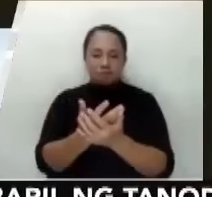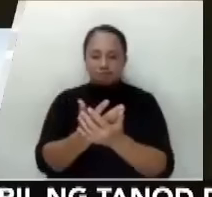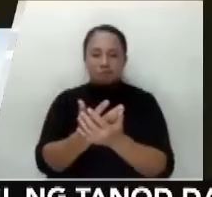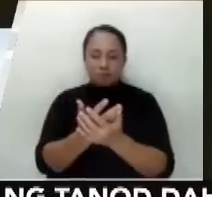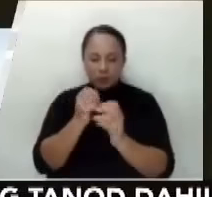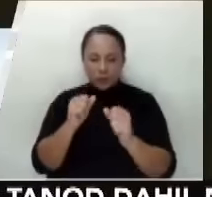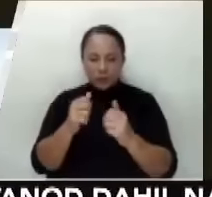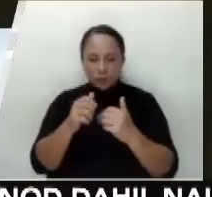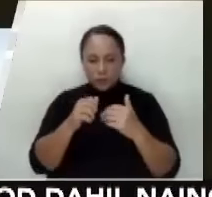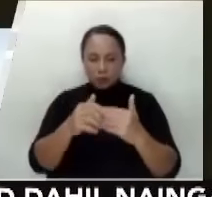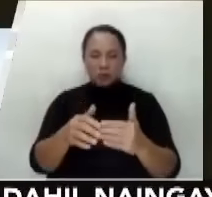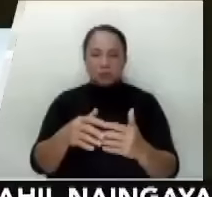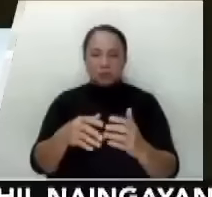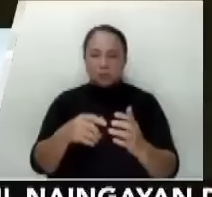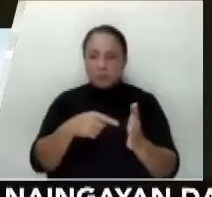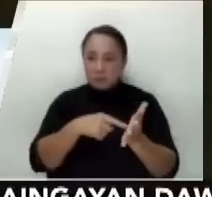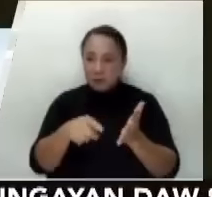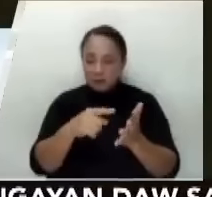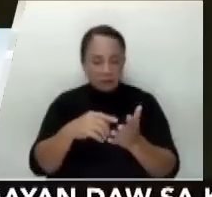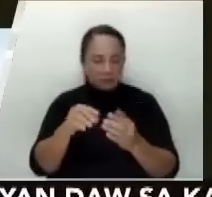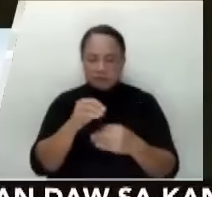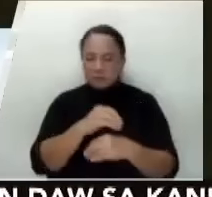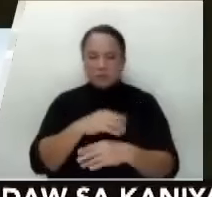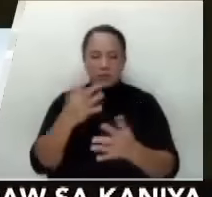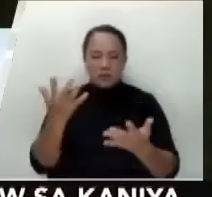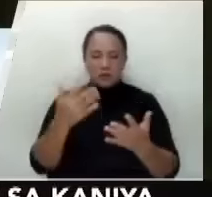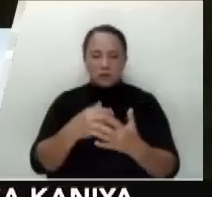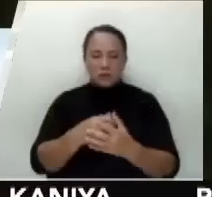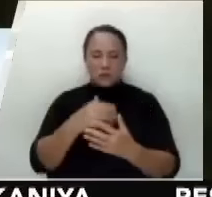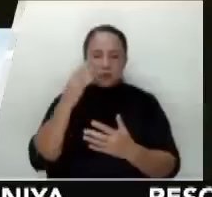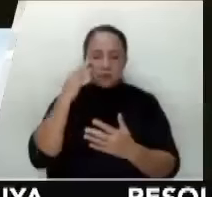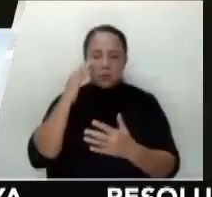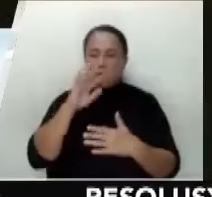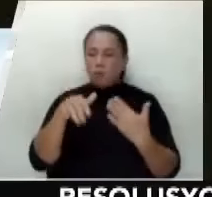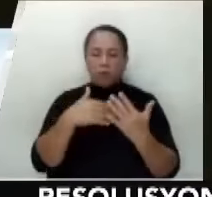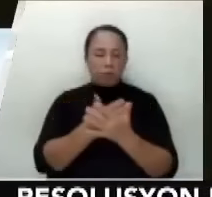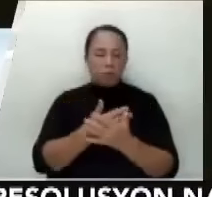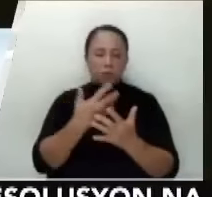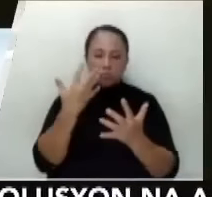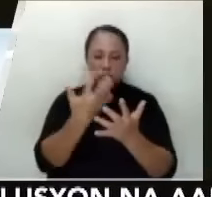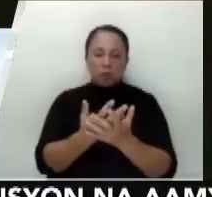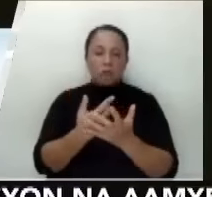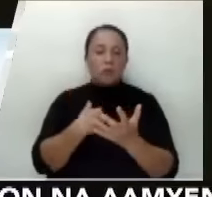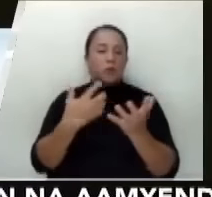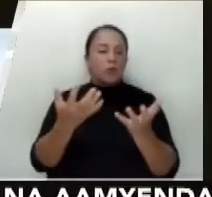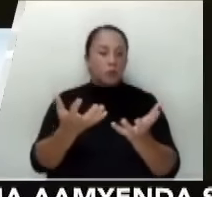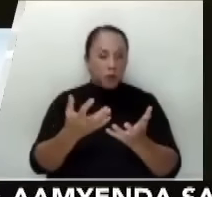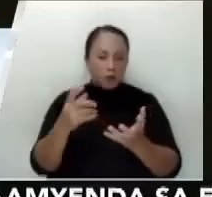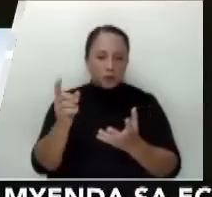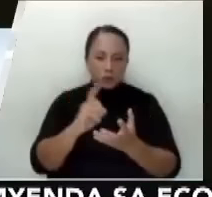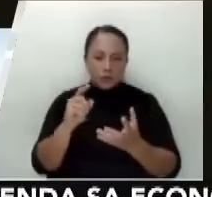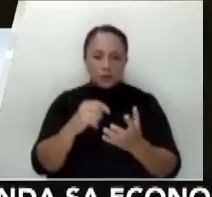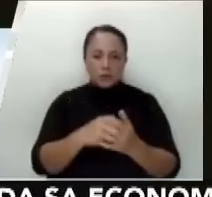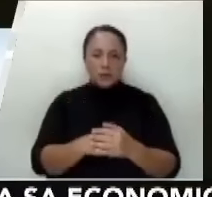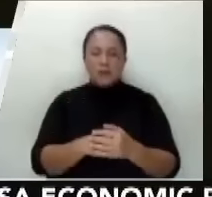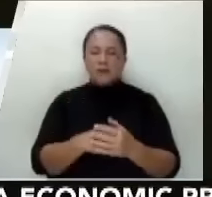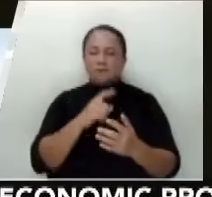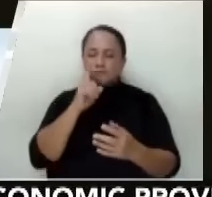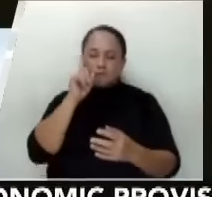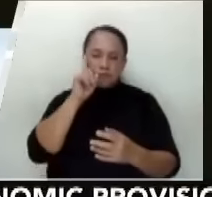non-bailable. So sabi ko sa kanila, ayaw ko pare-pares tayong makukulong dyan. We wanted po na magkaroon ng pinakamaayos na election